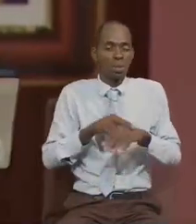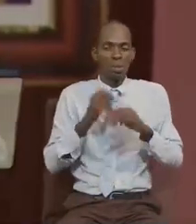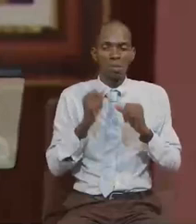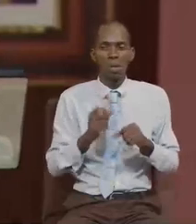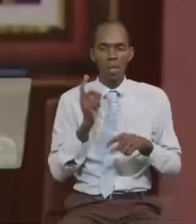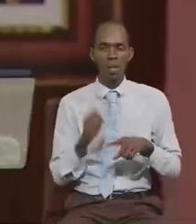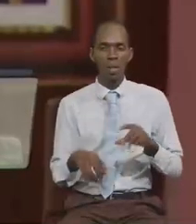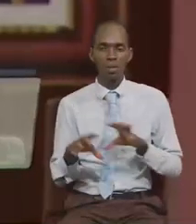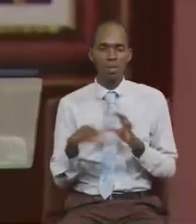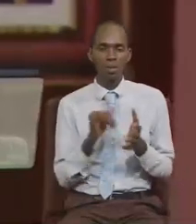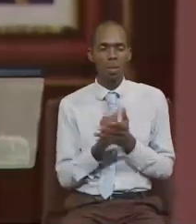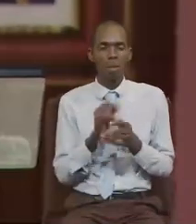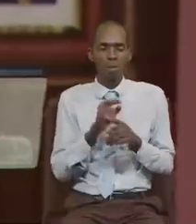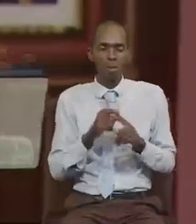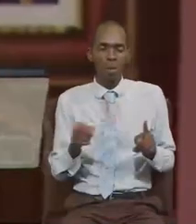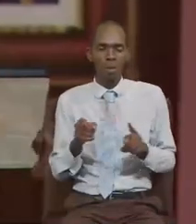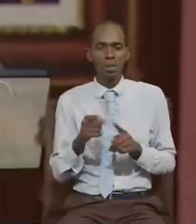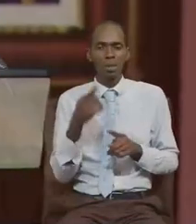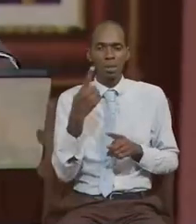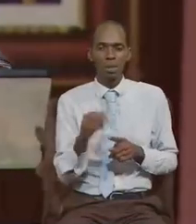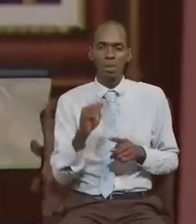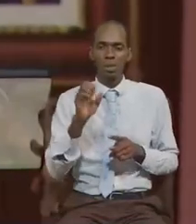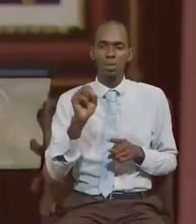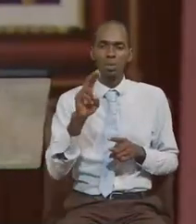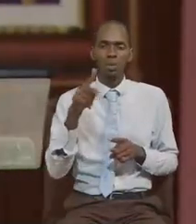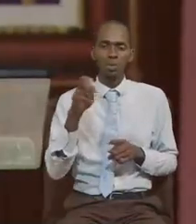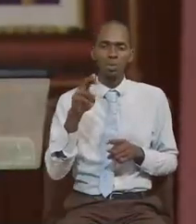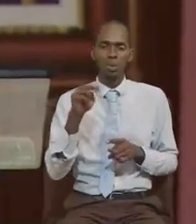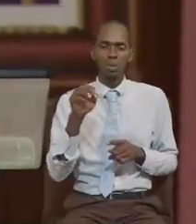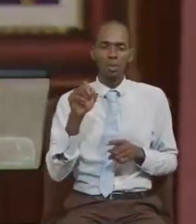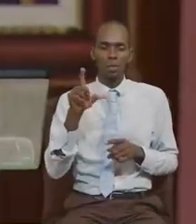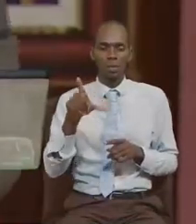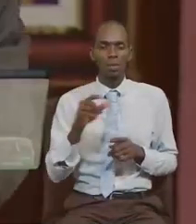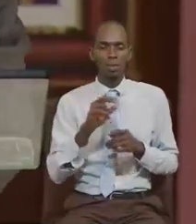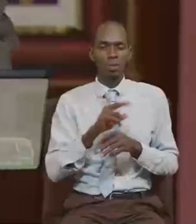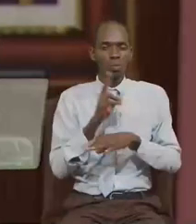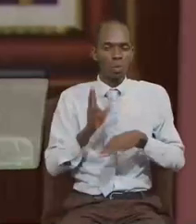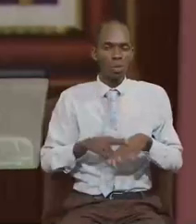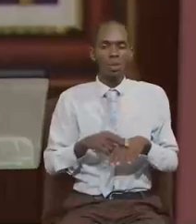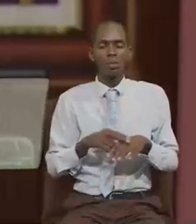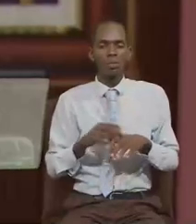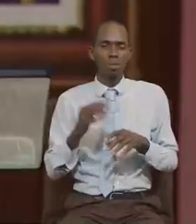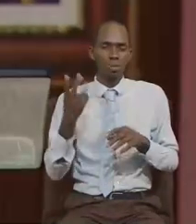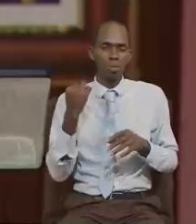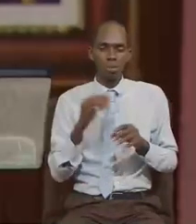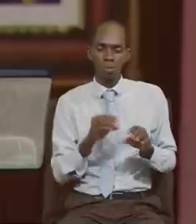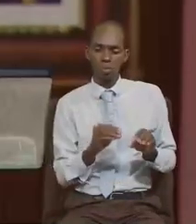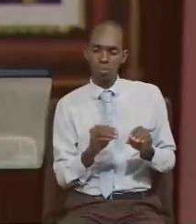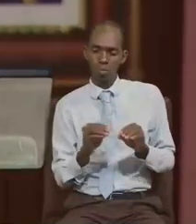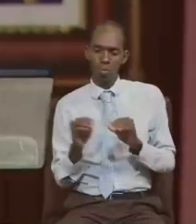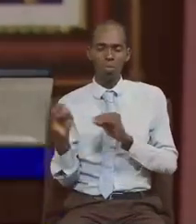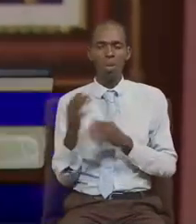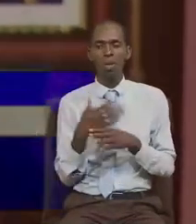le sur est venu et la pierre a été roulée. Toute pierre qui est placée sur